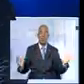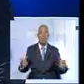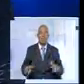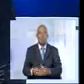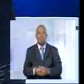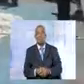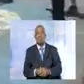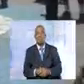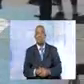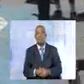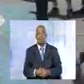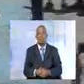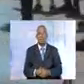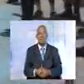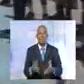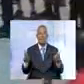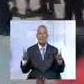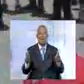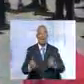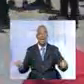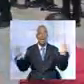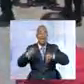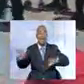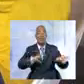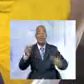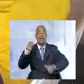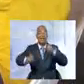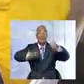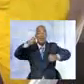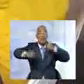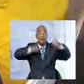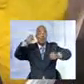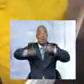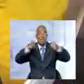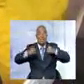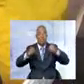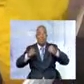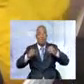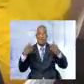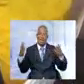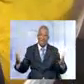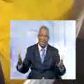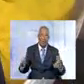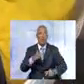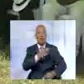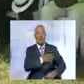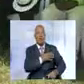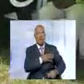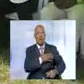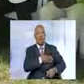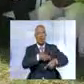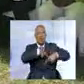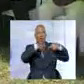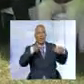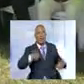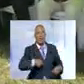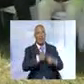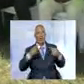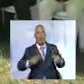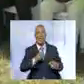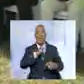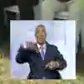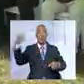Boifaux. Faire du sport est un remède efficace contre les maladies cardiovasculaires. C'est l'objectif de la Fondation des maladies du cœur de